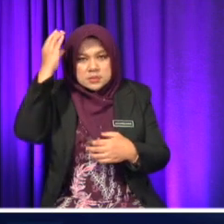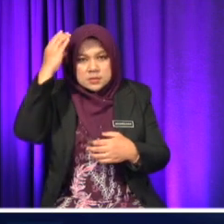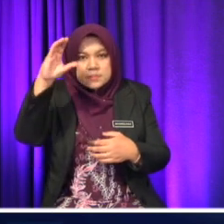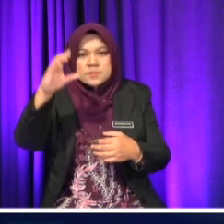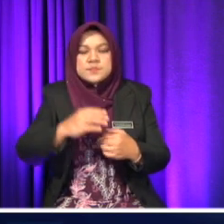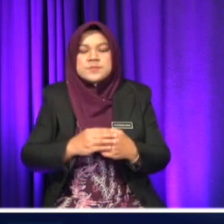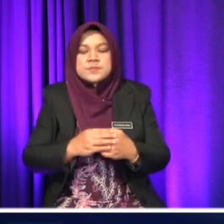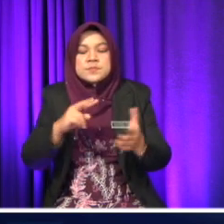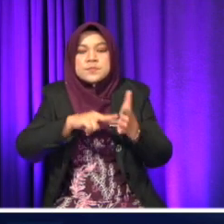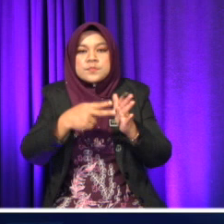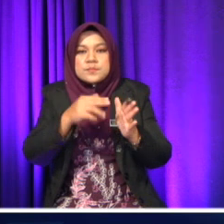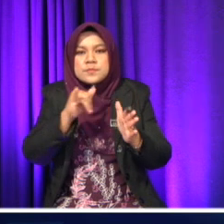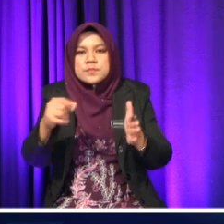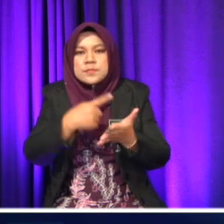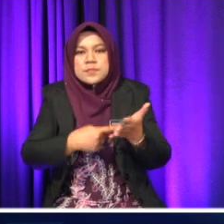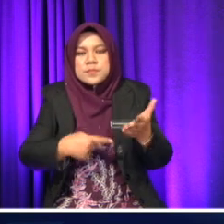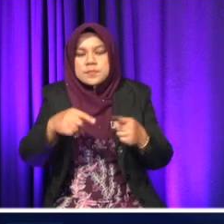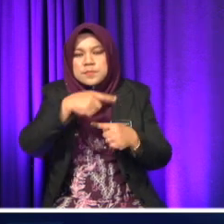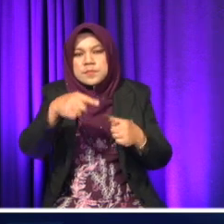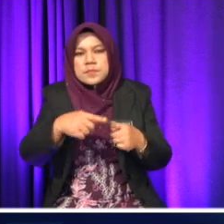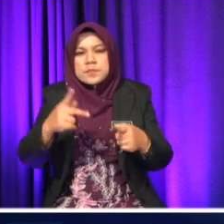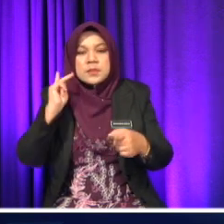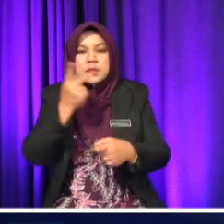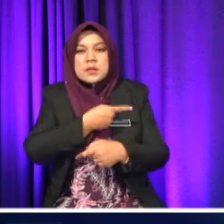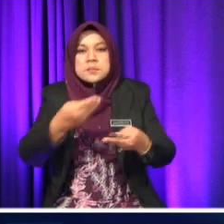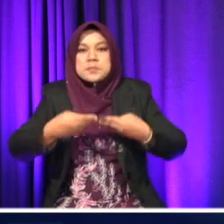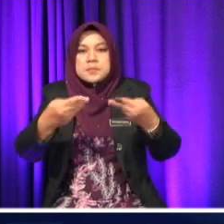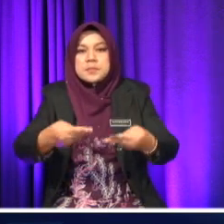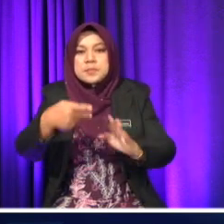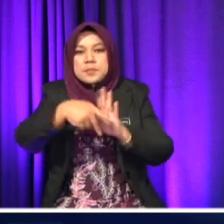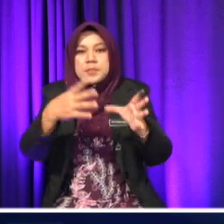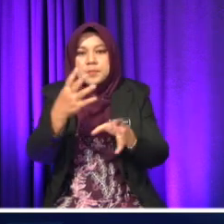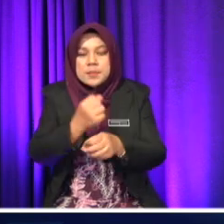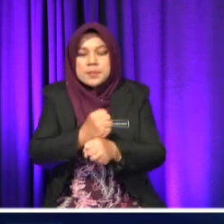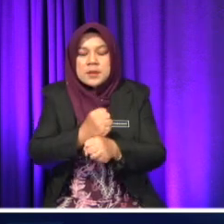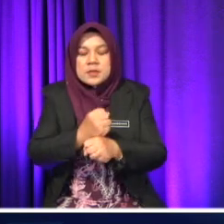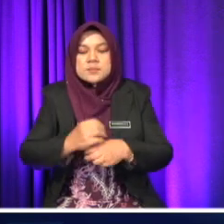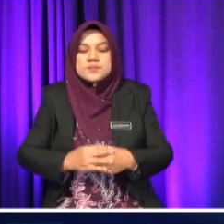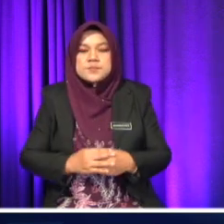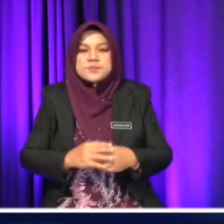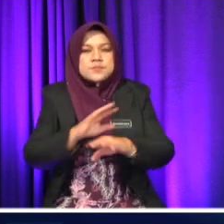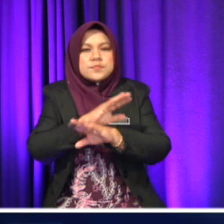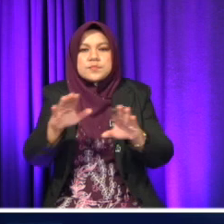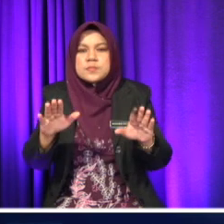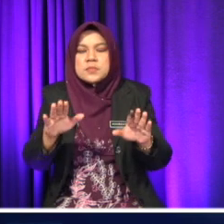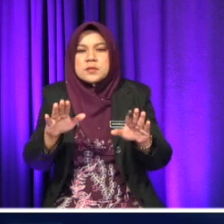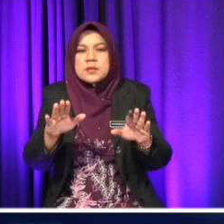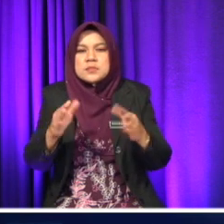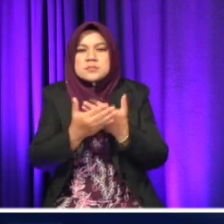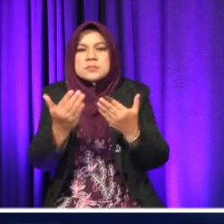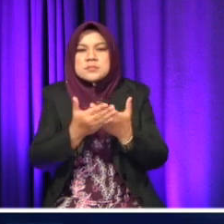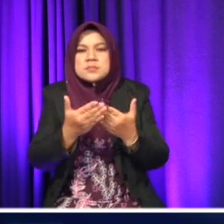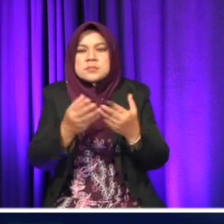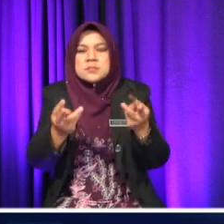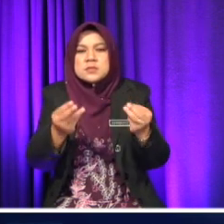kritis Maksudnya apa bila kita memberi pendapat dia tidak begitu senang baca